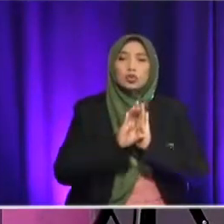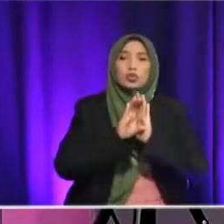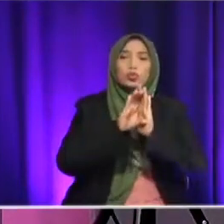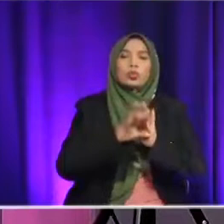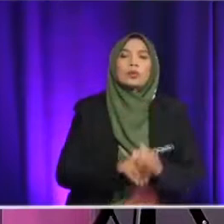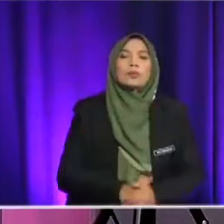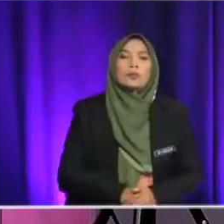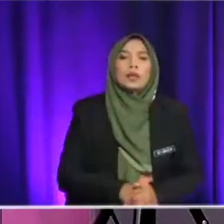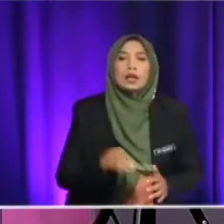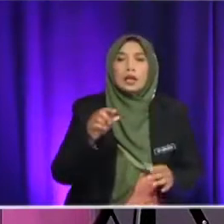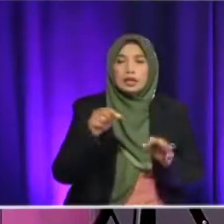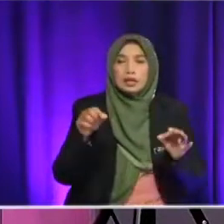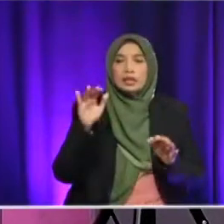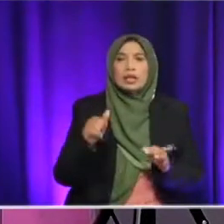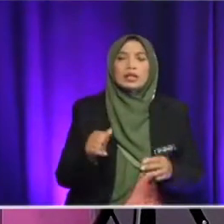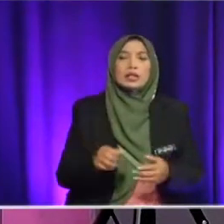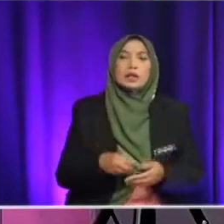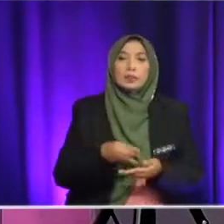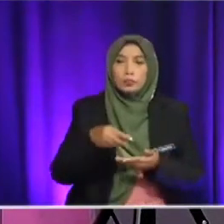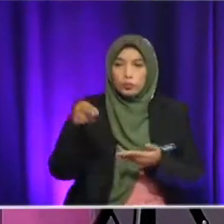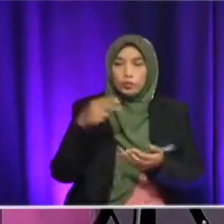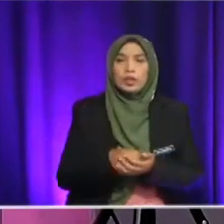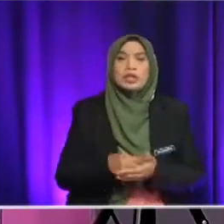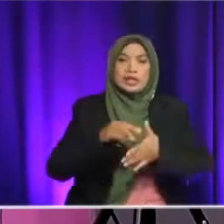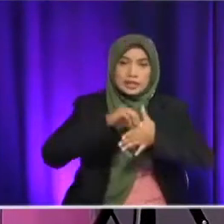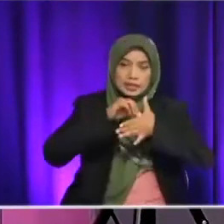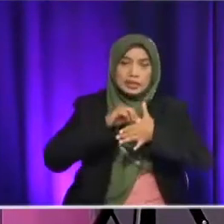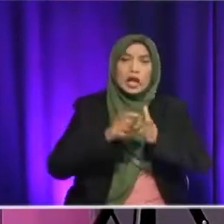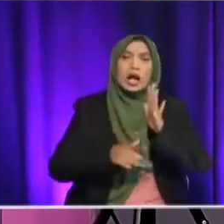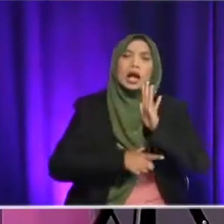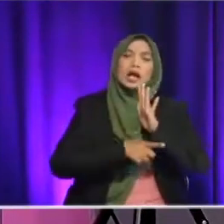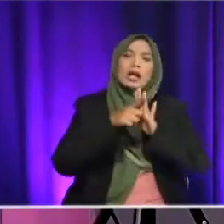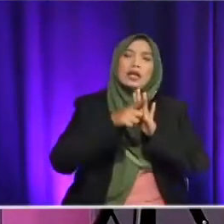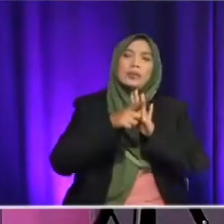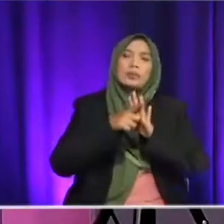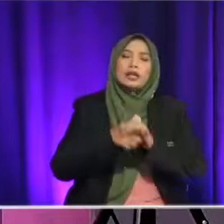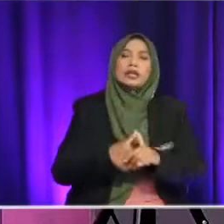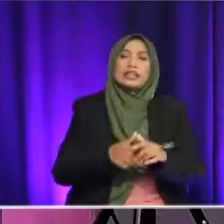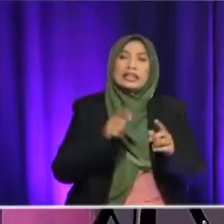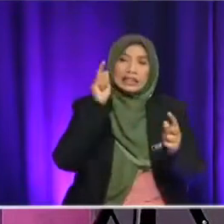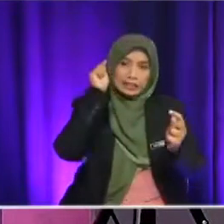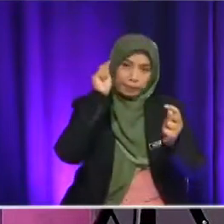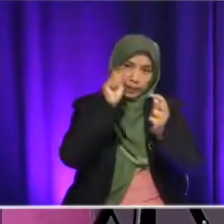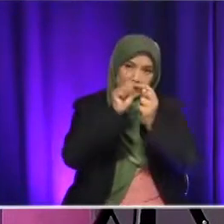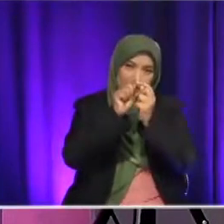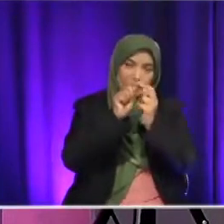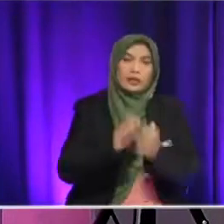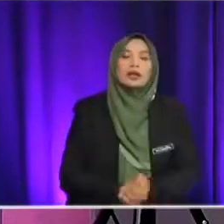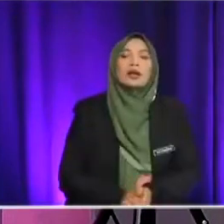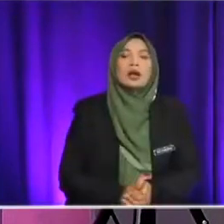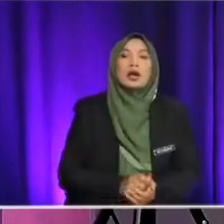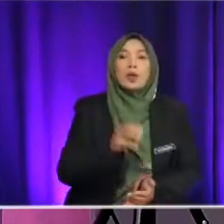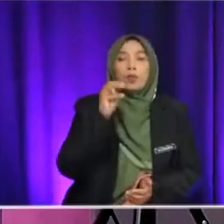ini ialah ayat yang menghuraikan idea isi lebih spesifik dan terperinci. Dalam ayat contoh, murid